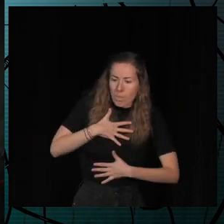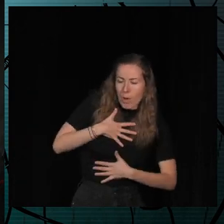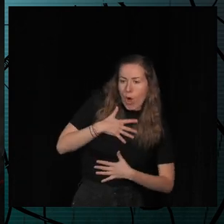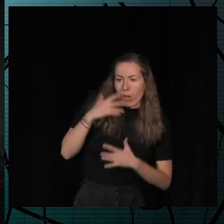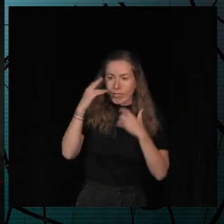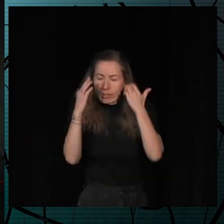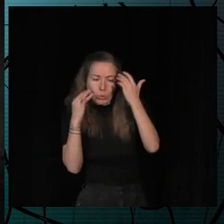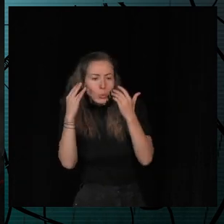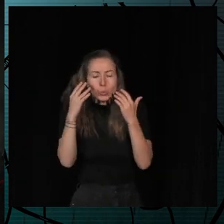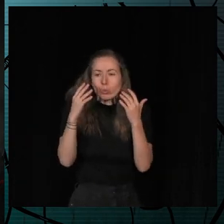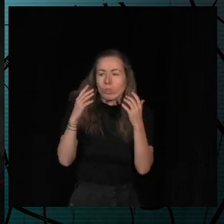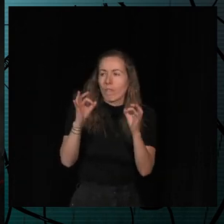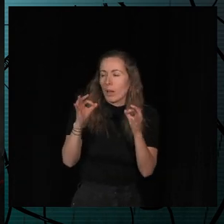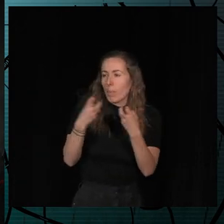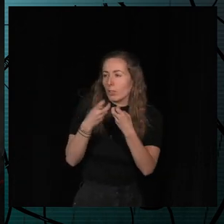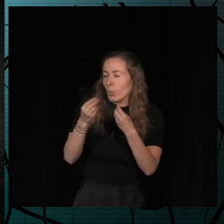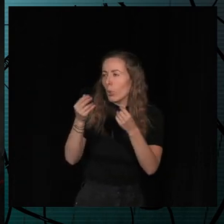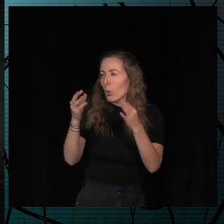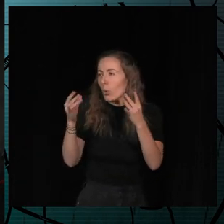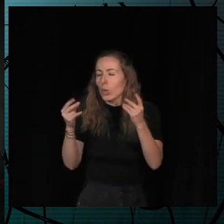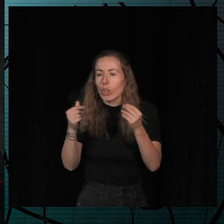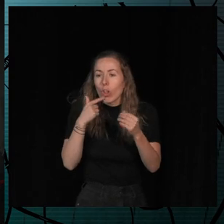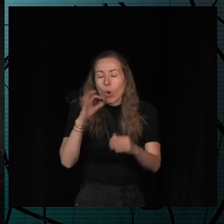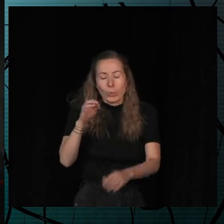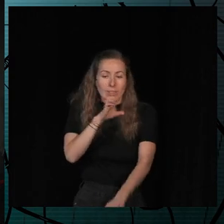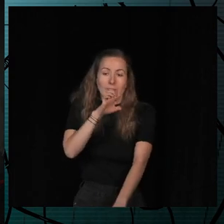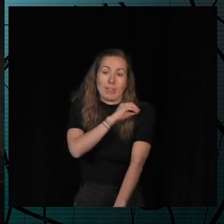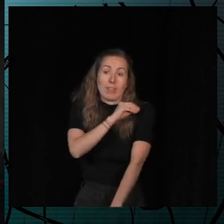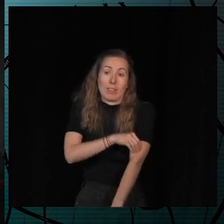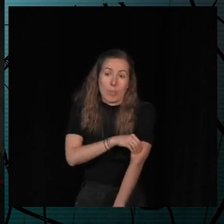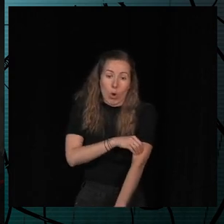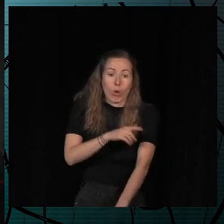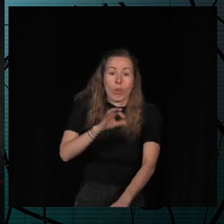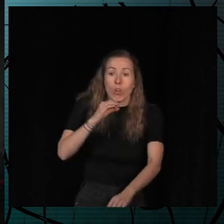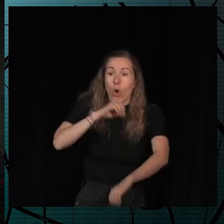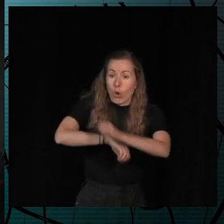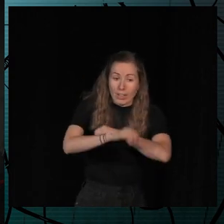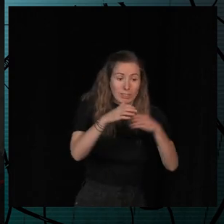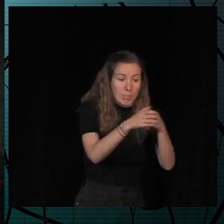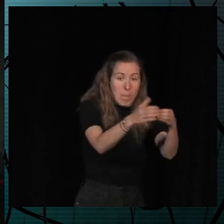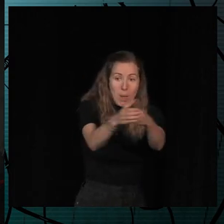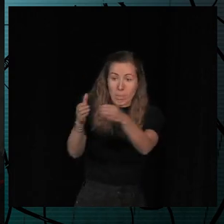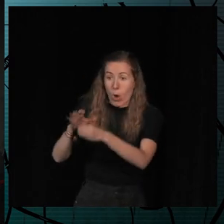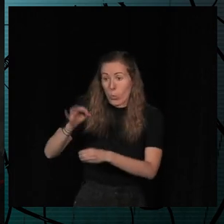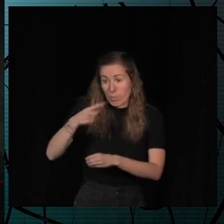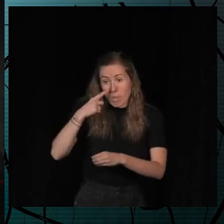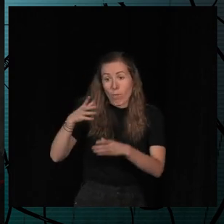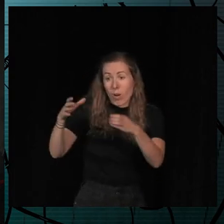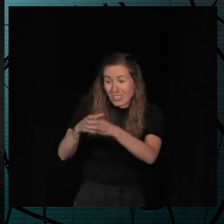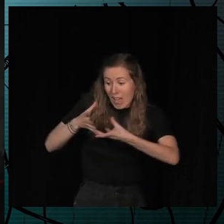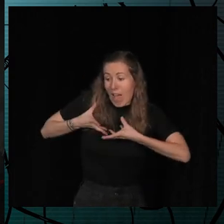cette bah cette idée que oui le eSport l'ORT pardon permet des collectifs mais qui sont parfois pas les plus